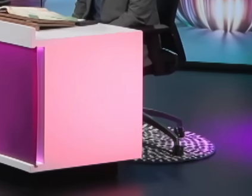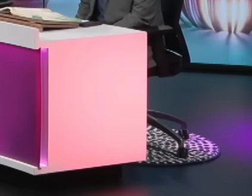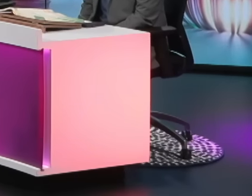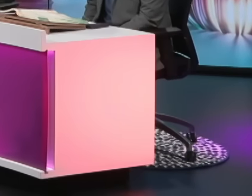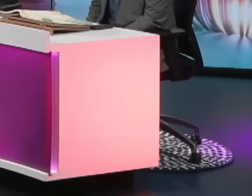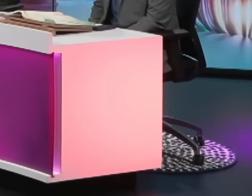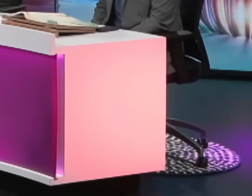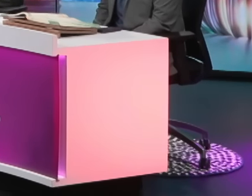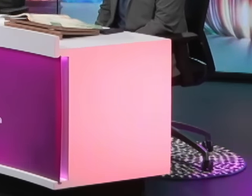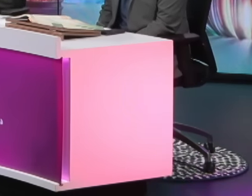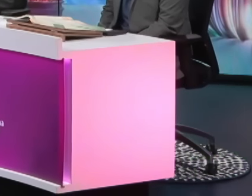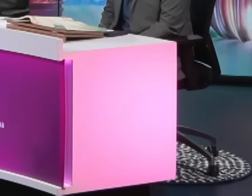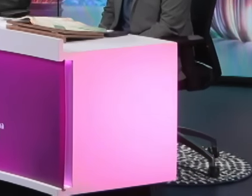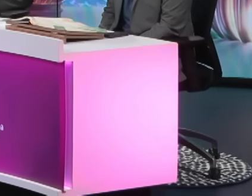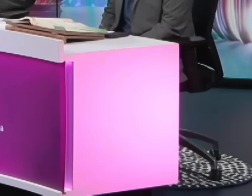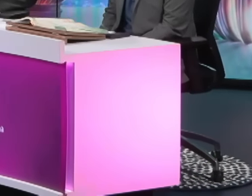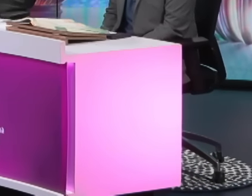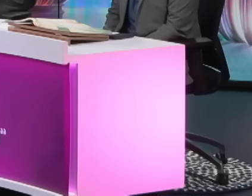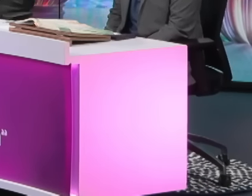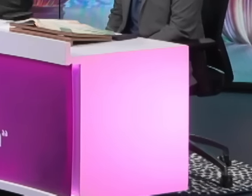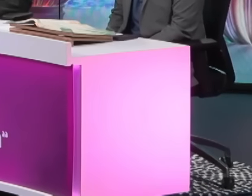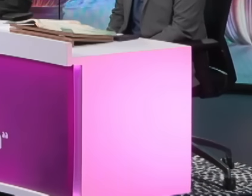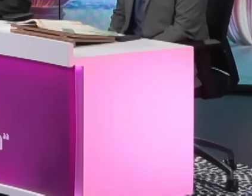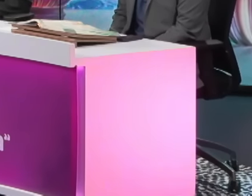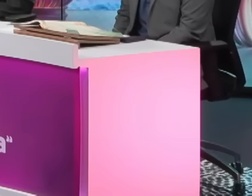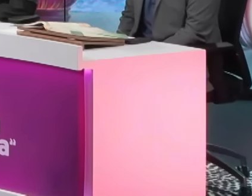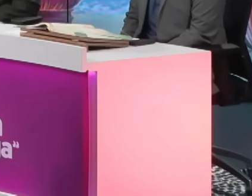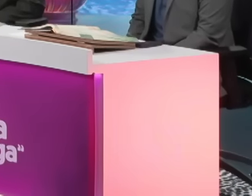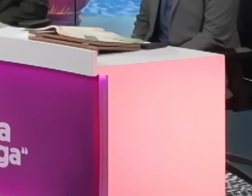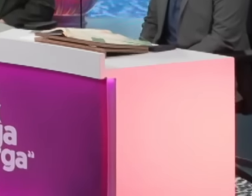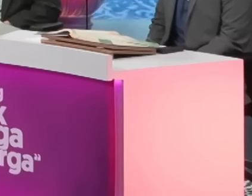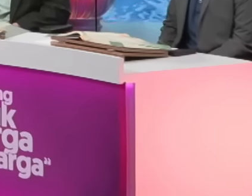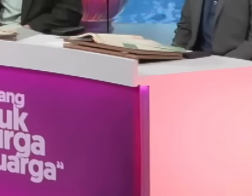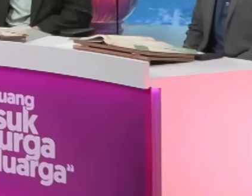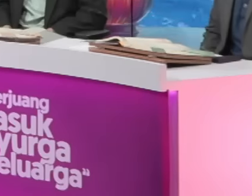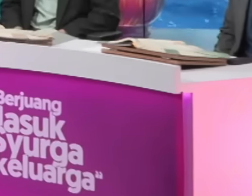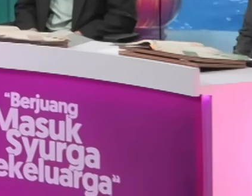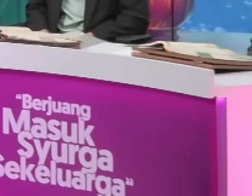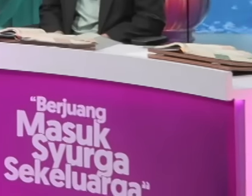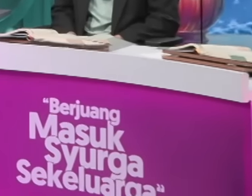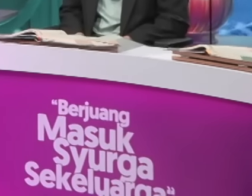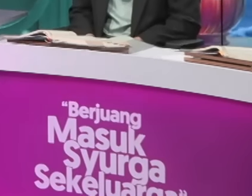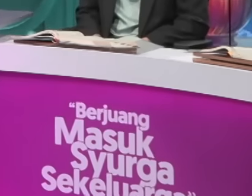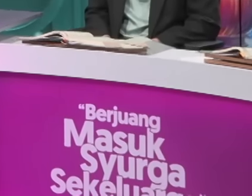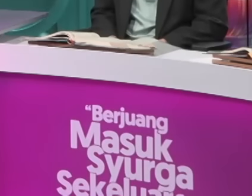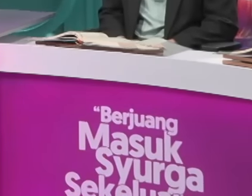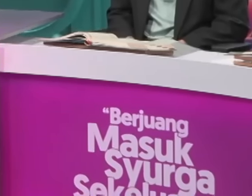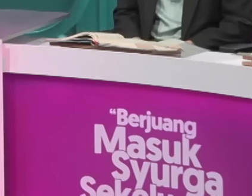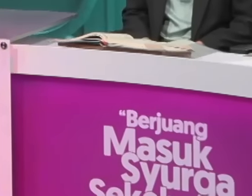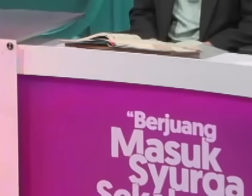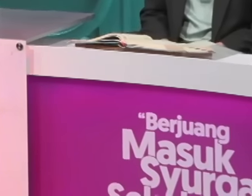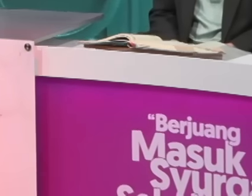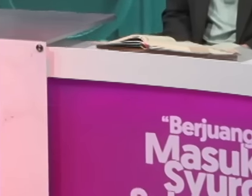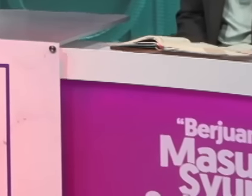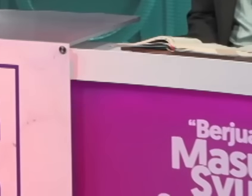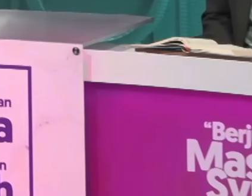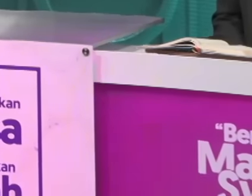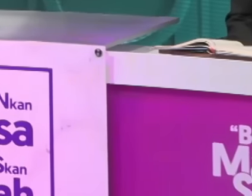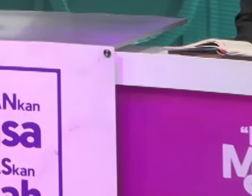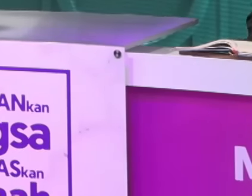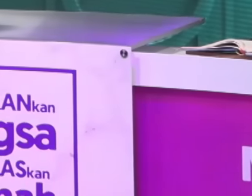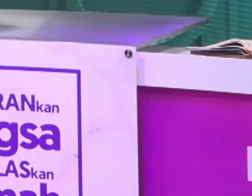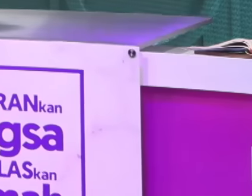kejayaan. Manusia mungkin boleh bekerjasama untuk menuju kepada kejayaan, tetapi apabila sudah berjaya, bagaimanakah